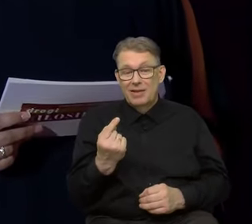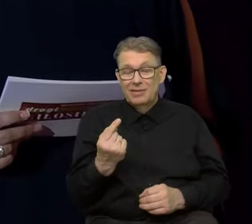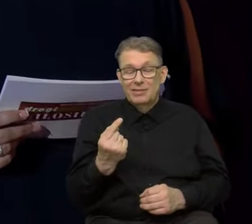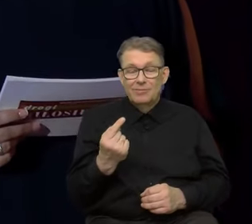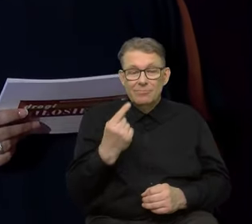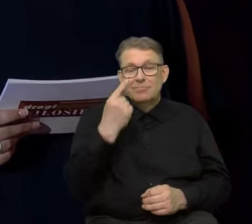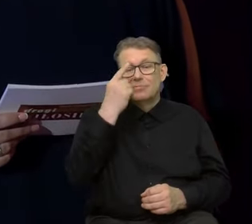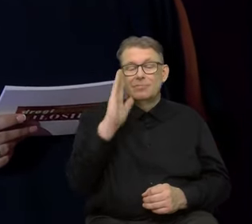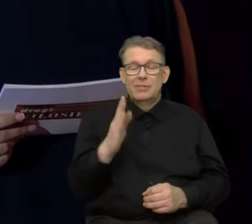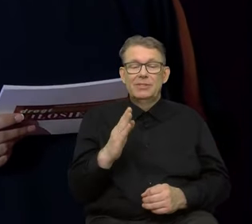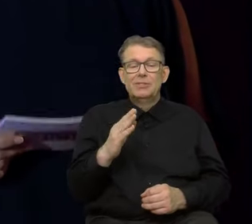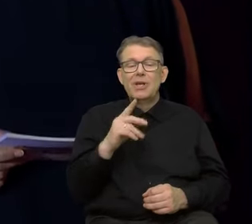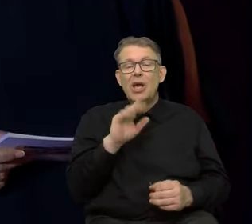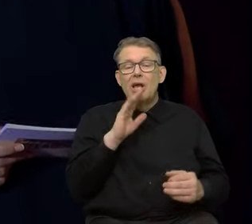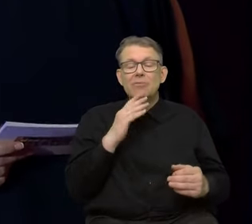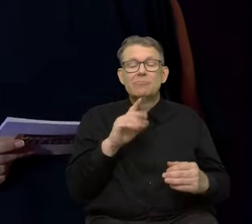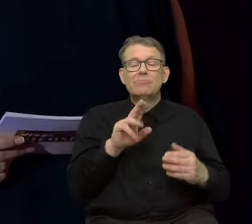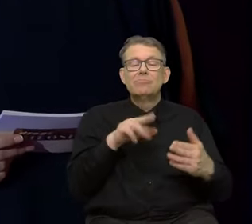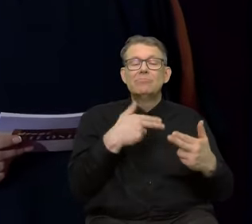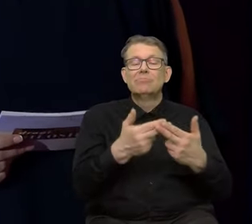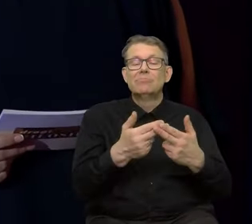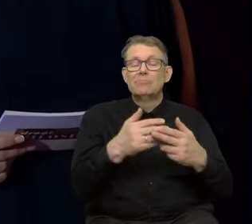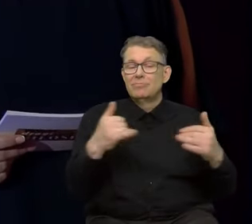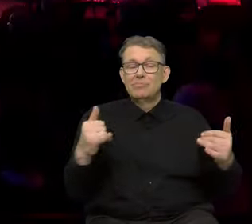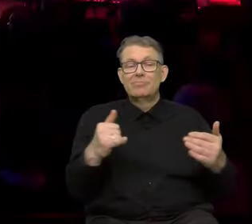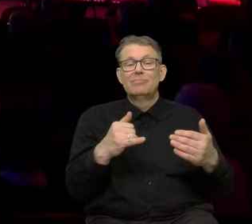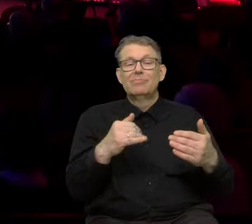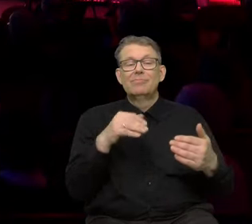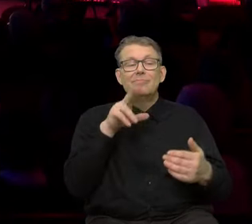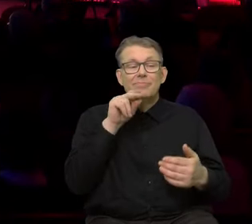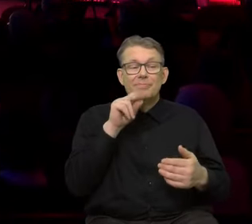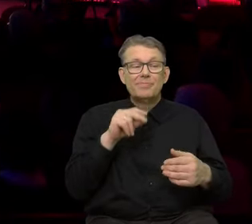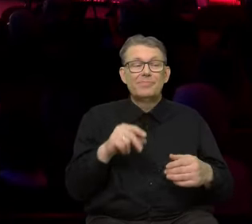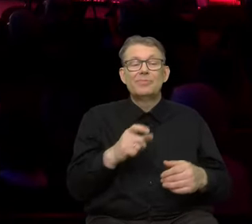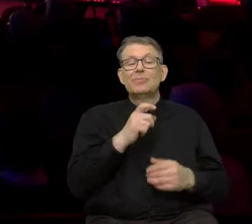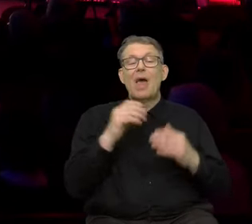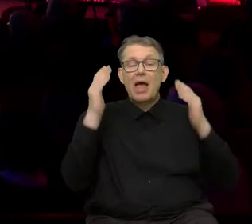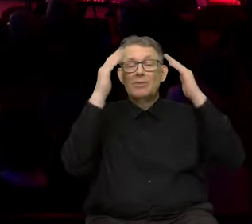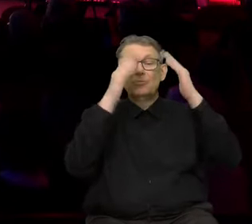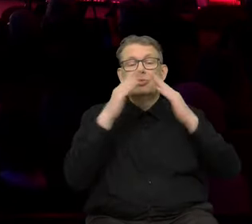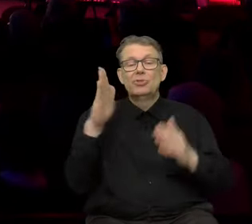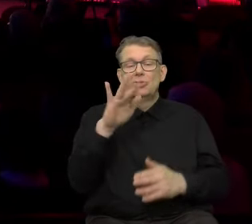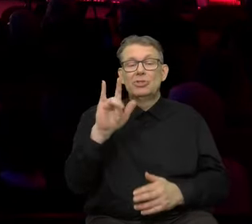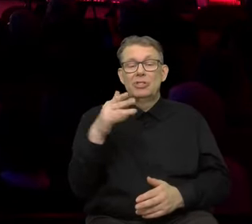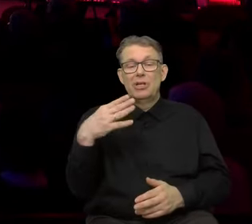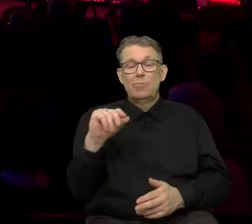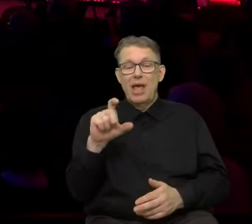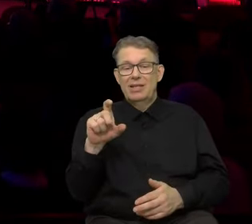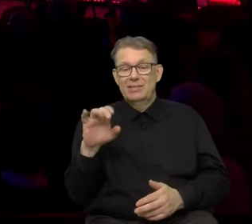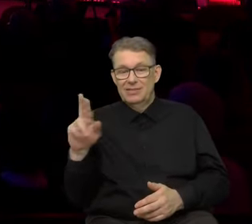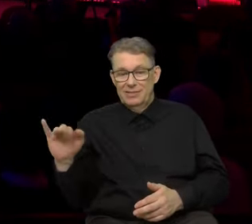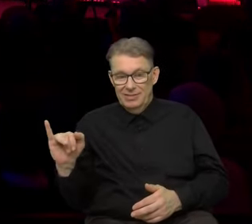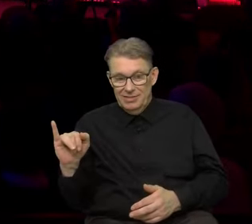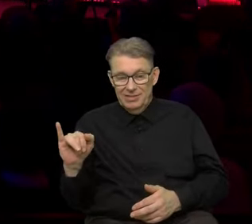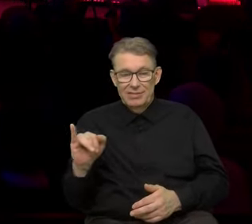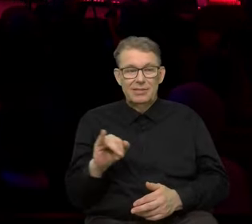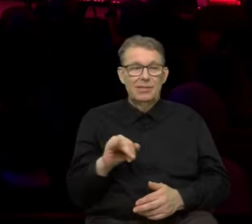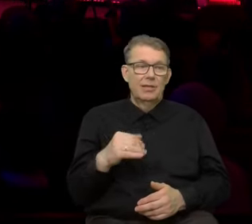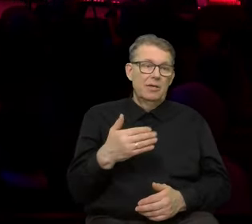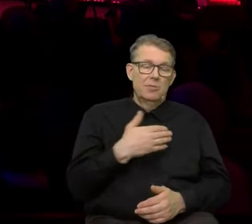przywołajmy wypowiedź świętej pamięci arcybiskupa Stanisława Szymeckiego. Myśmy się bardzo cieszyli z tego,